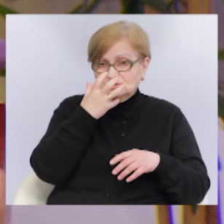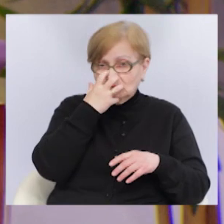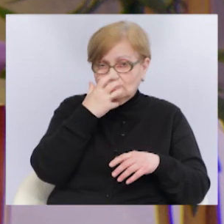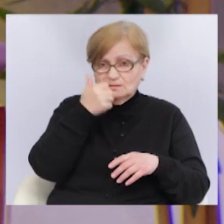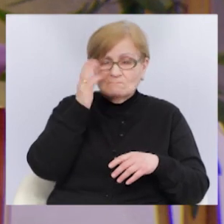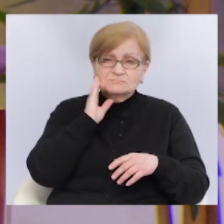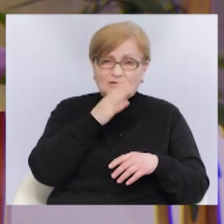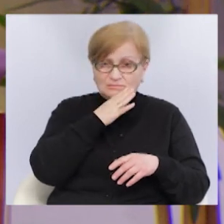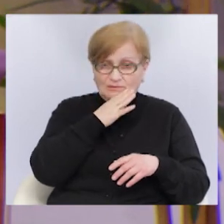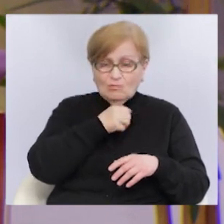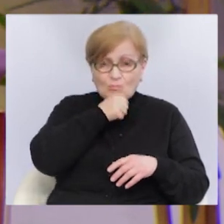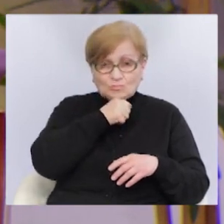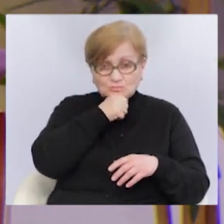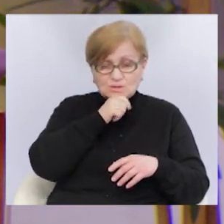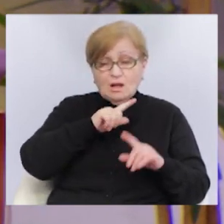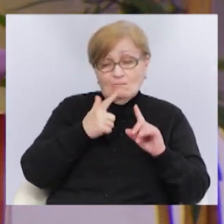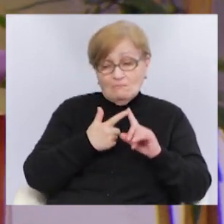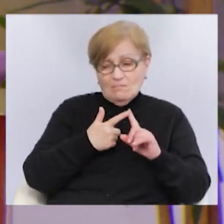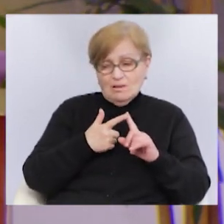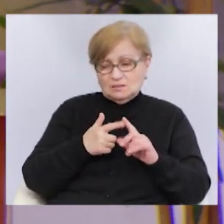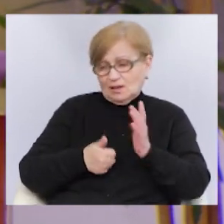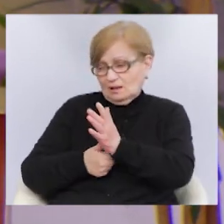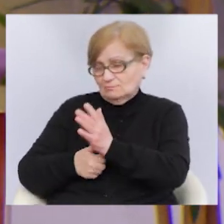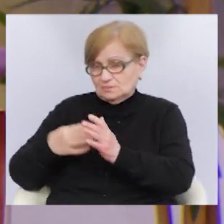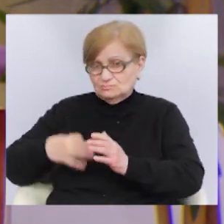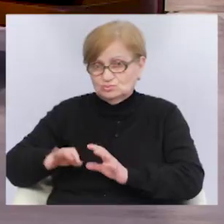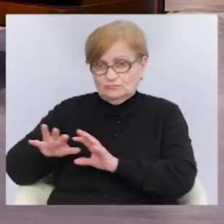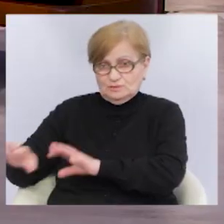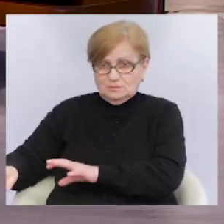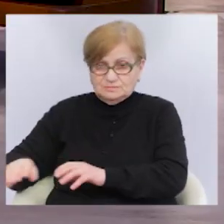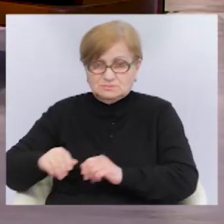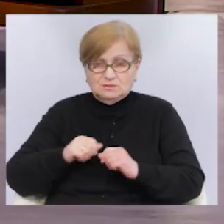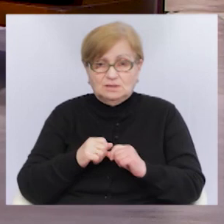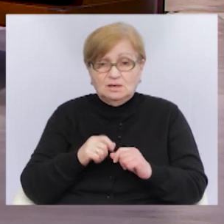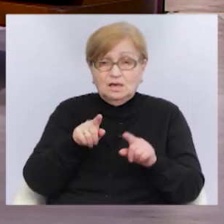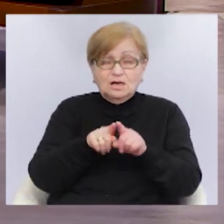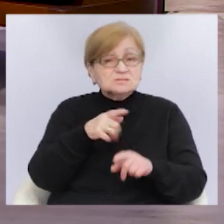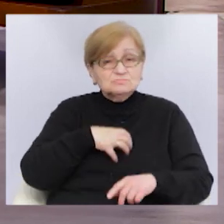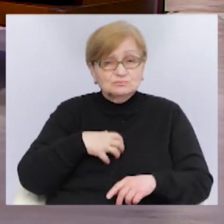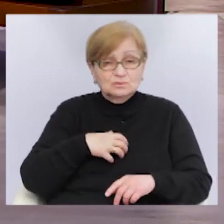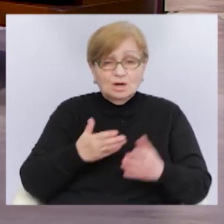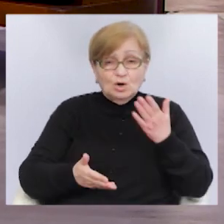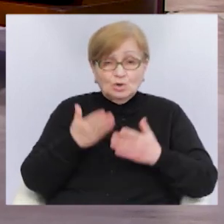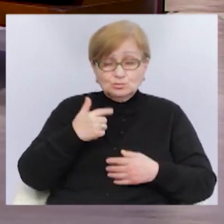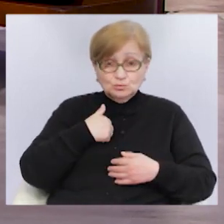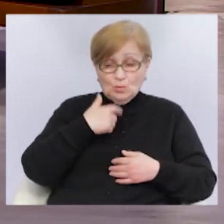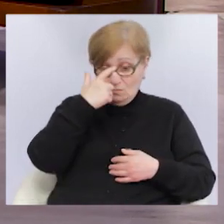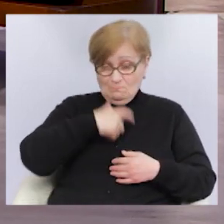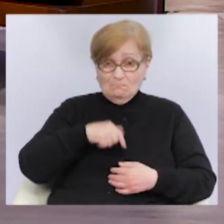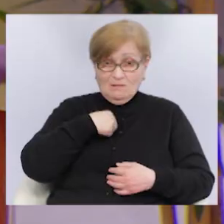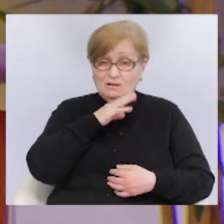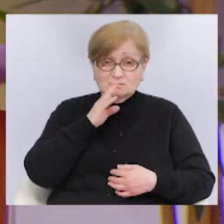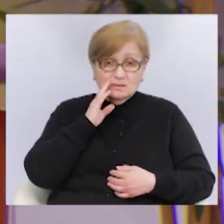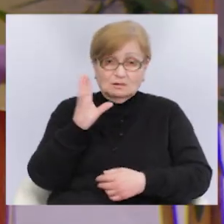ნიღაბს ვიკეთებთ ჩვენ უფროსები და მხოლოდ ამის შემდეგ უკეთებთ ჩვენ შვილებს, ხო? ეს არის ძალიან მნიშვნელოვანი, იმიტომ რომ თუ ჩვენ დაცლილები